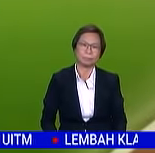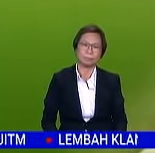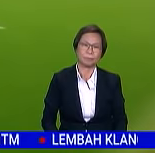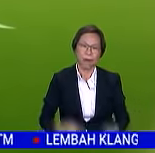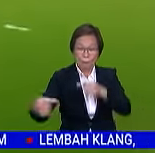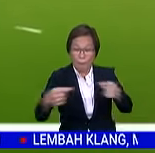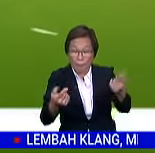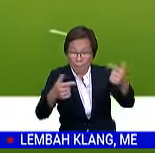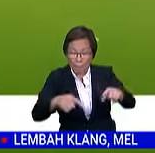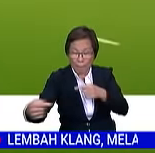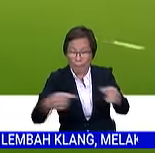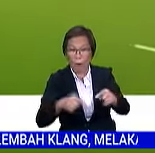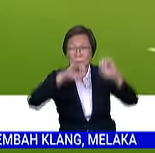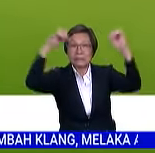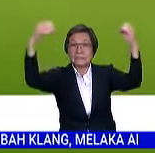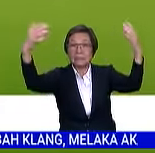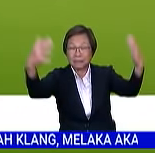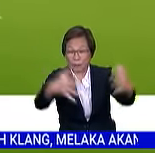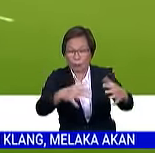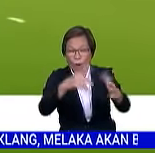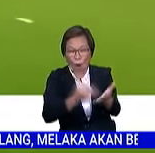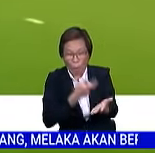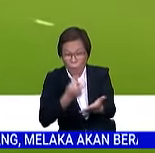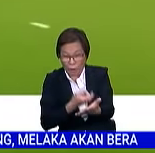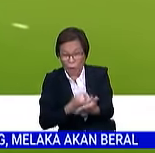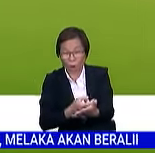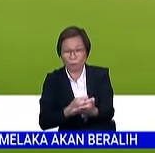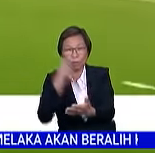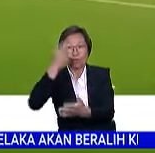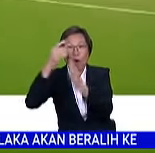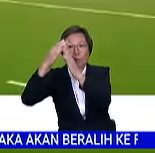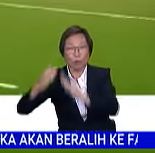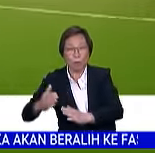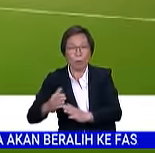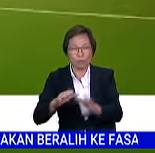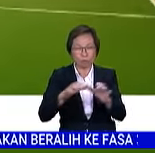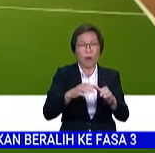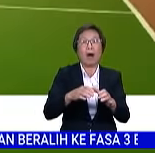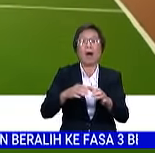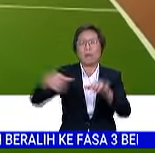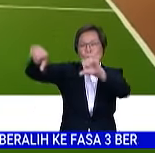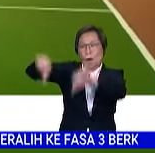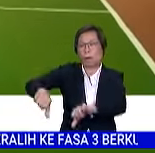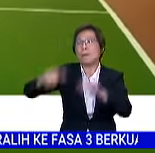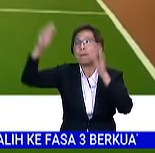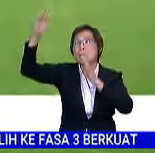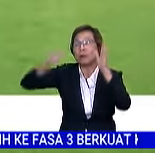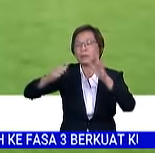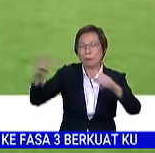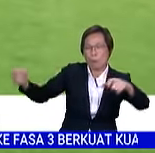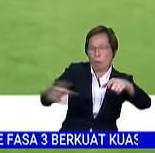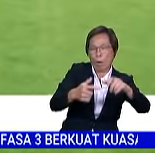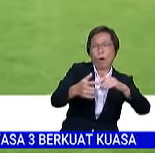Dalam aksi yang berlangsung di Stadium Kelab Surbiton Hoki itu, pasukan tuan rumah mengejutkan skuad Speedy Tigers apabila berjaya menjadikan gol seawal